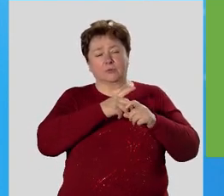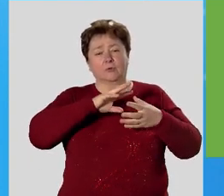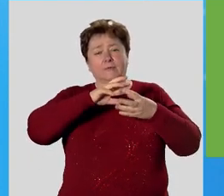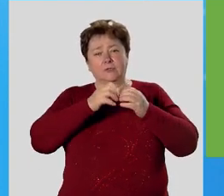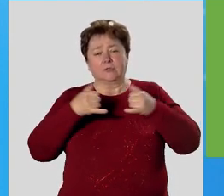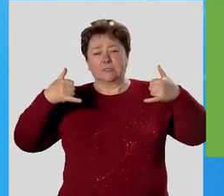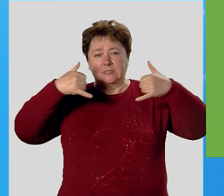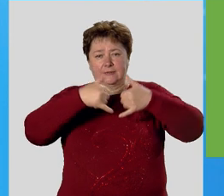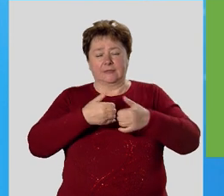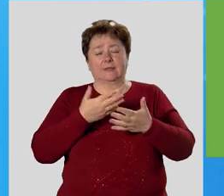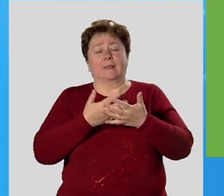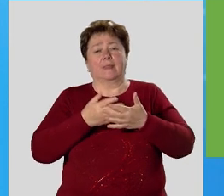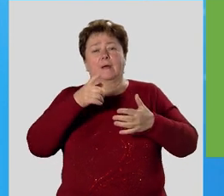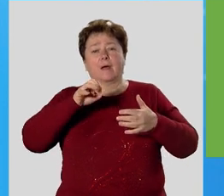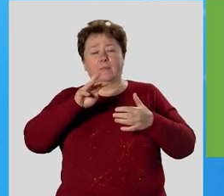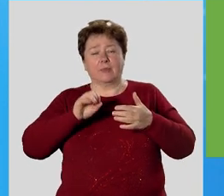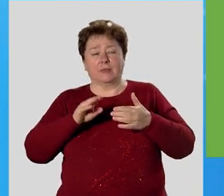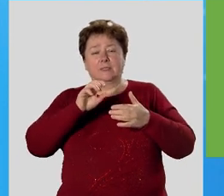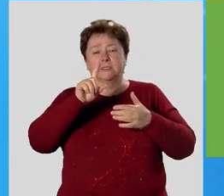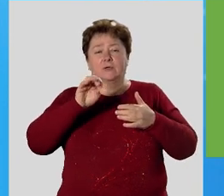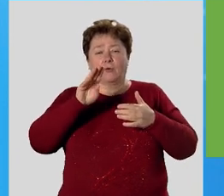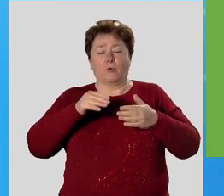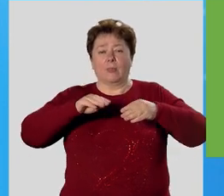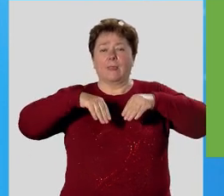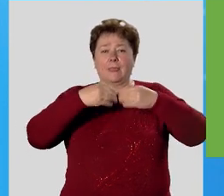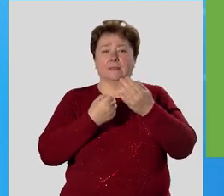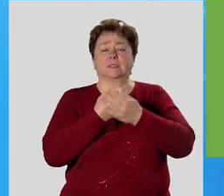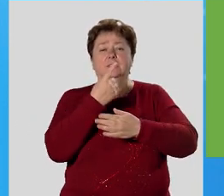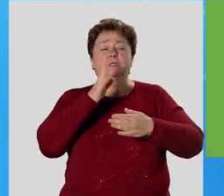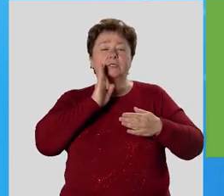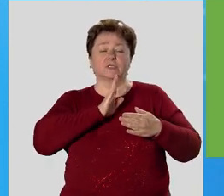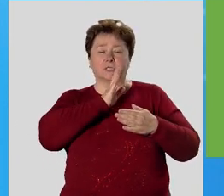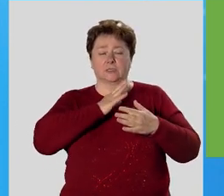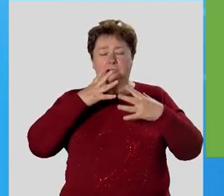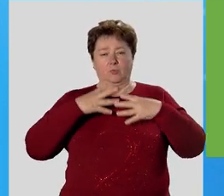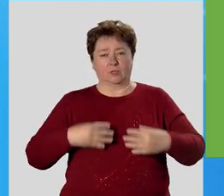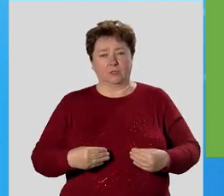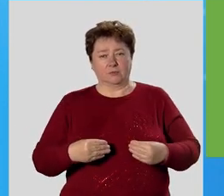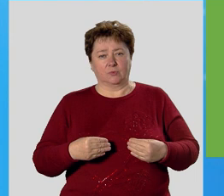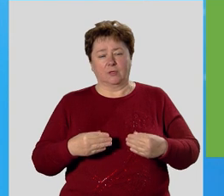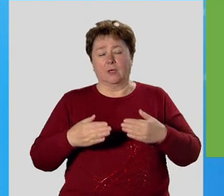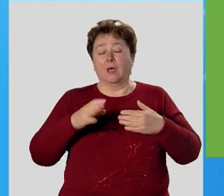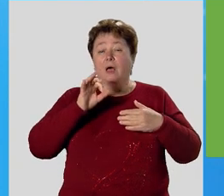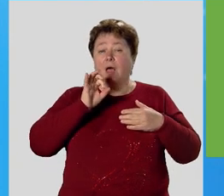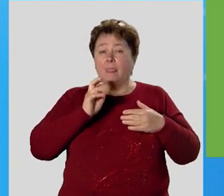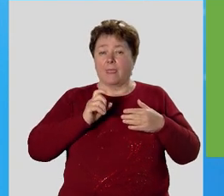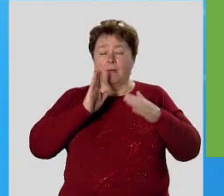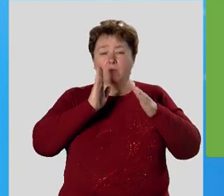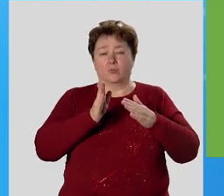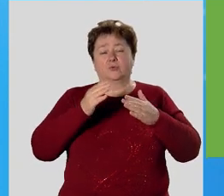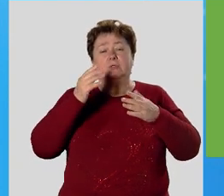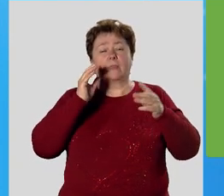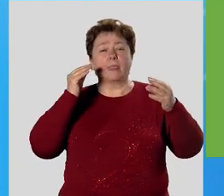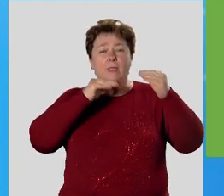результате слияния данных гамет зигота даст начало женскому организму, и она будет